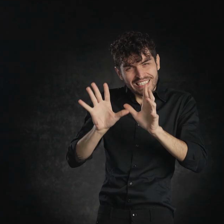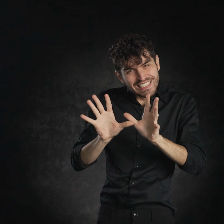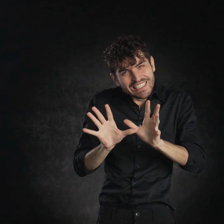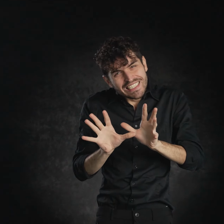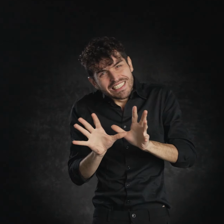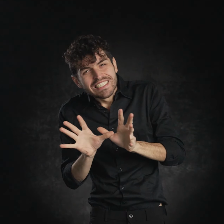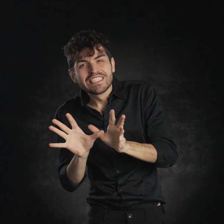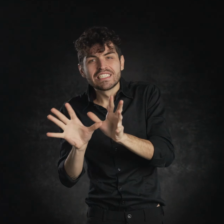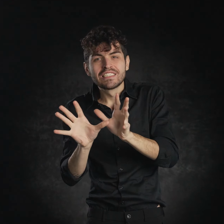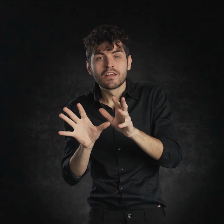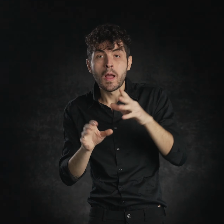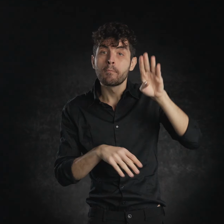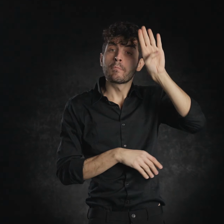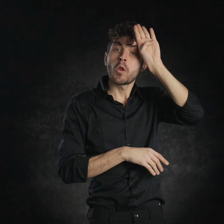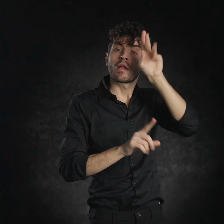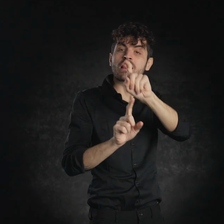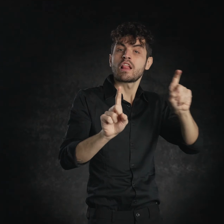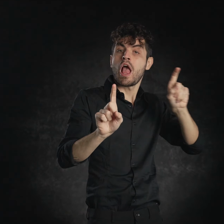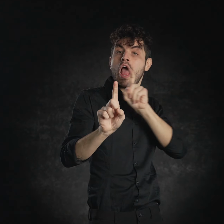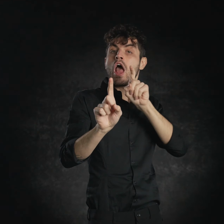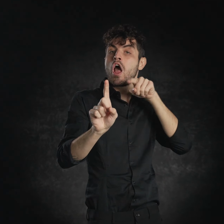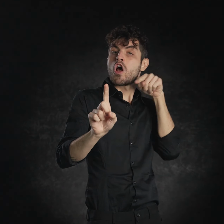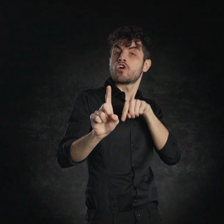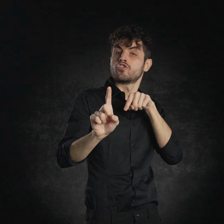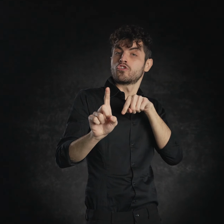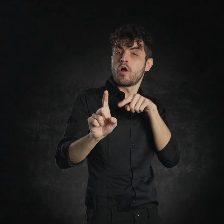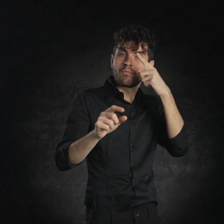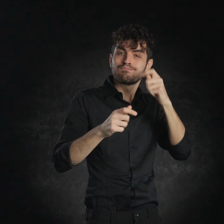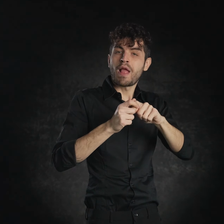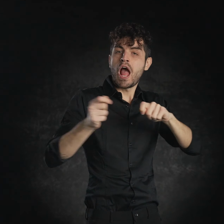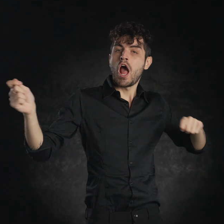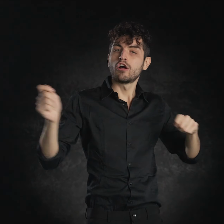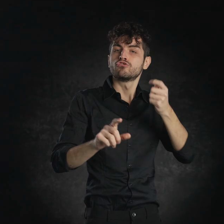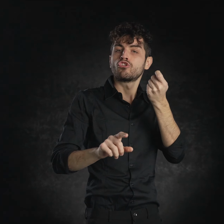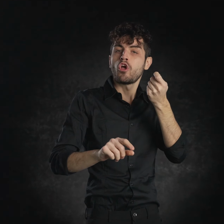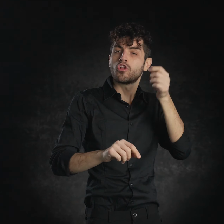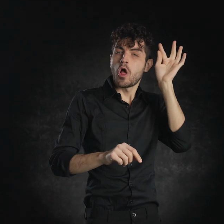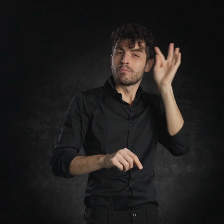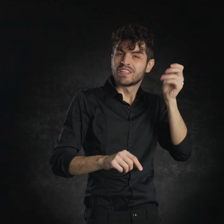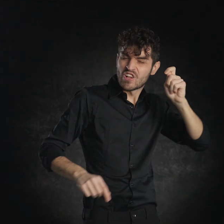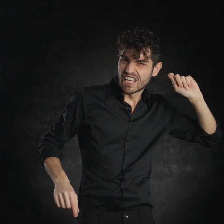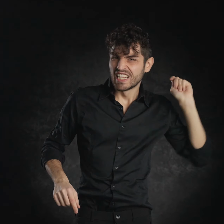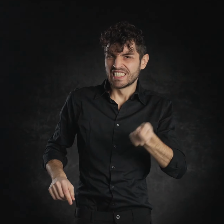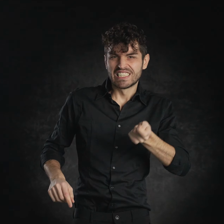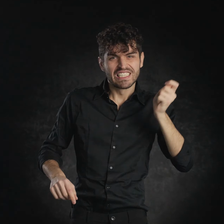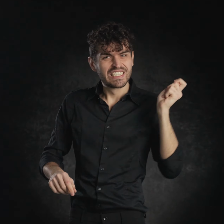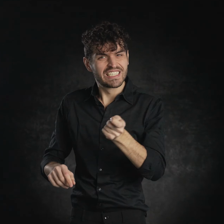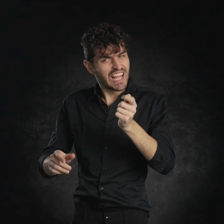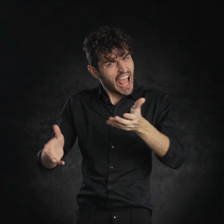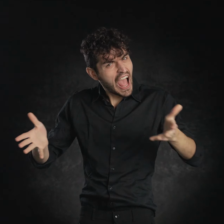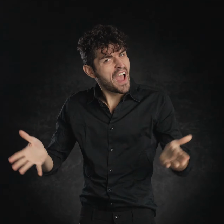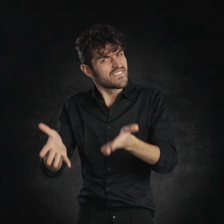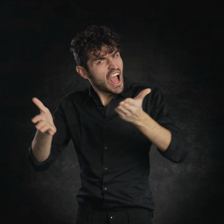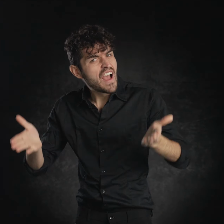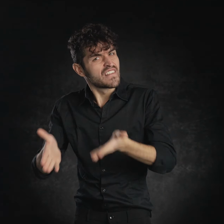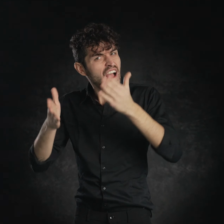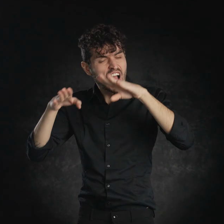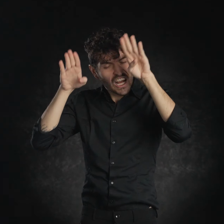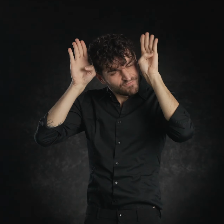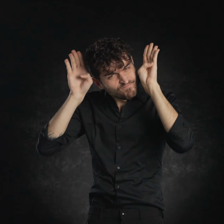gli Asi vengono sospinti in avanti dal proprietario il quale ha un bastone e lì col bastone li